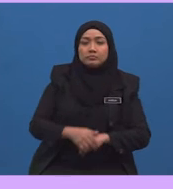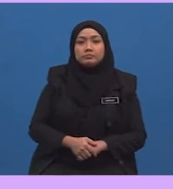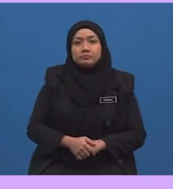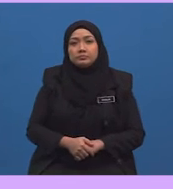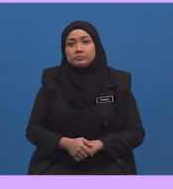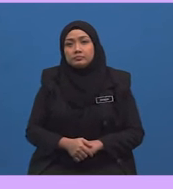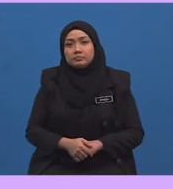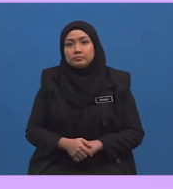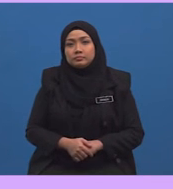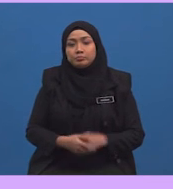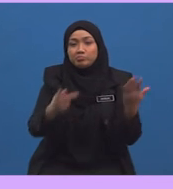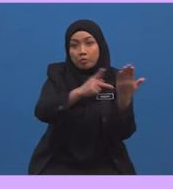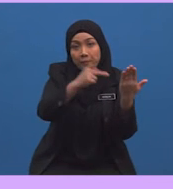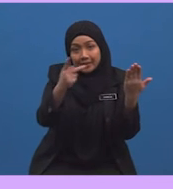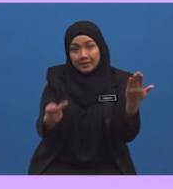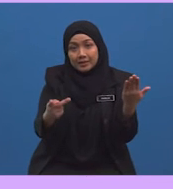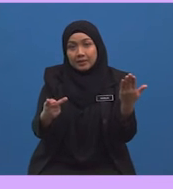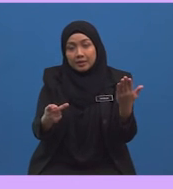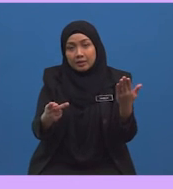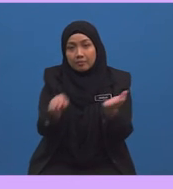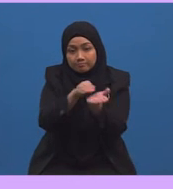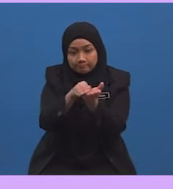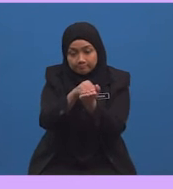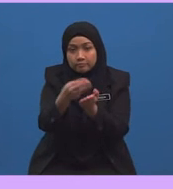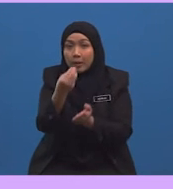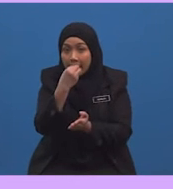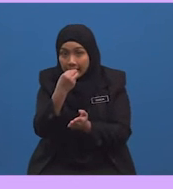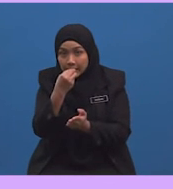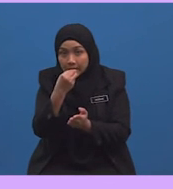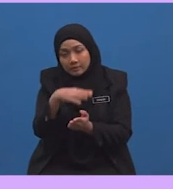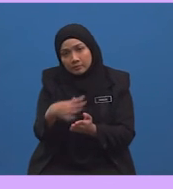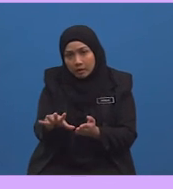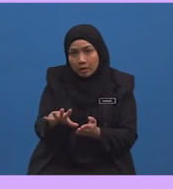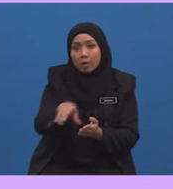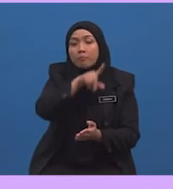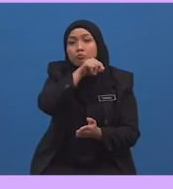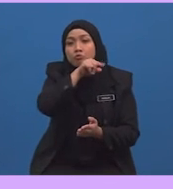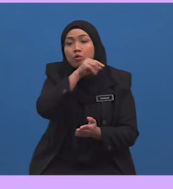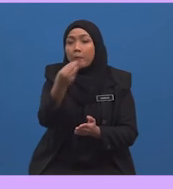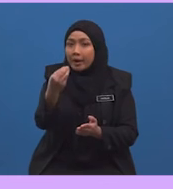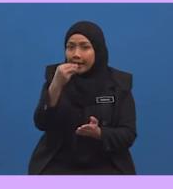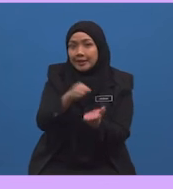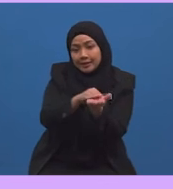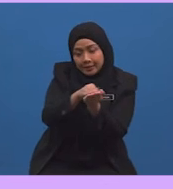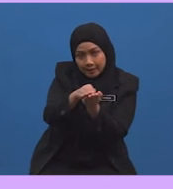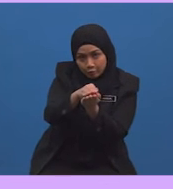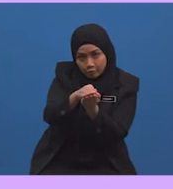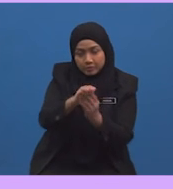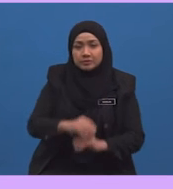Rantai makanan terakhir di mana pokok padi dimakan oleh tikus dan akhirnya dimakan oleh burung hantu.